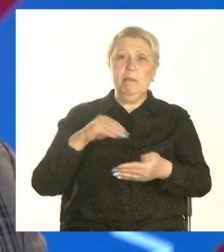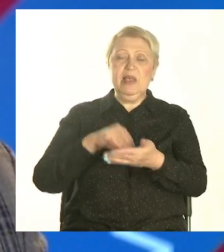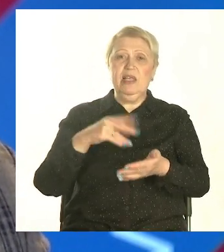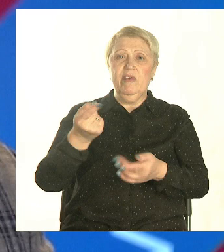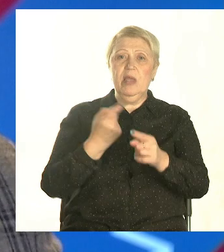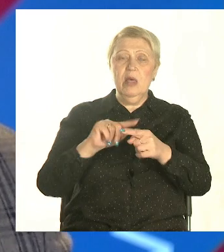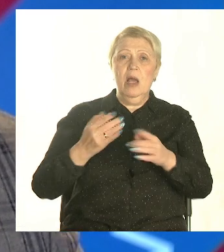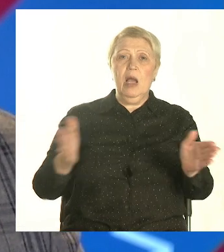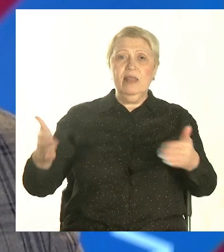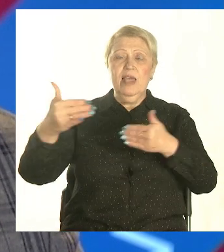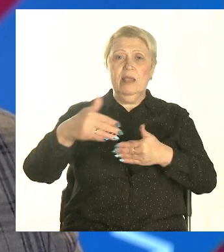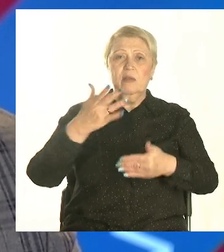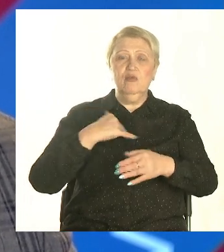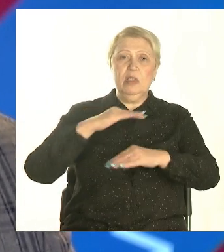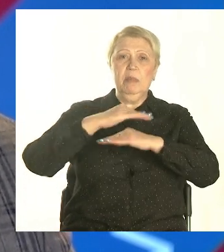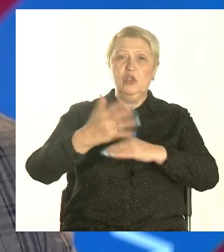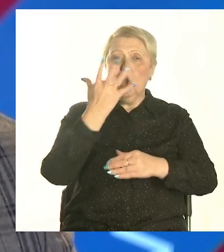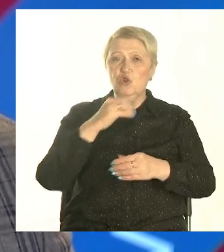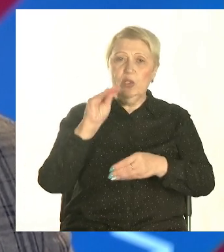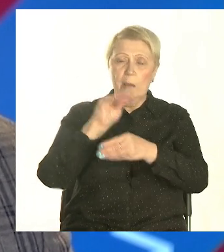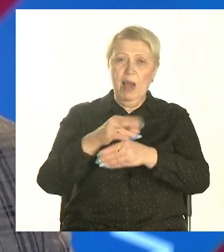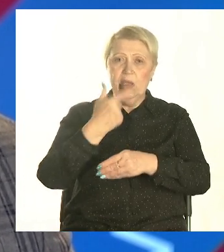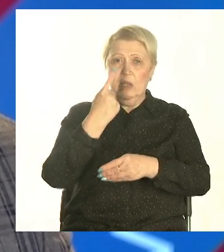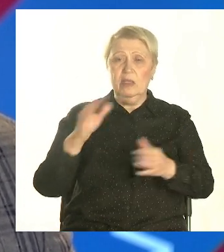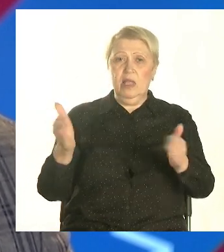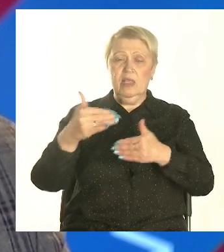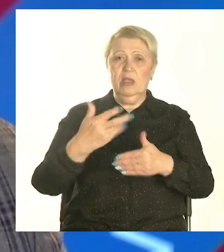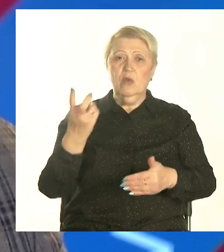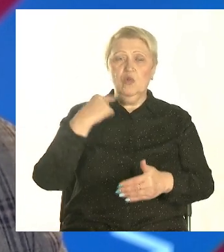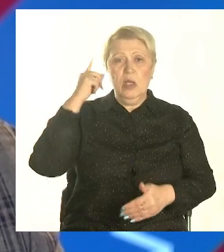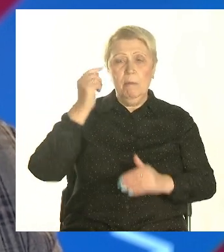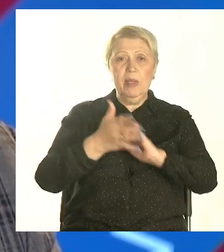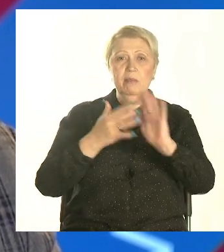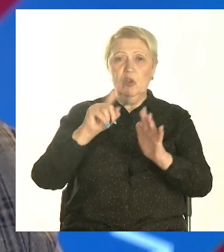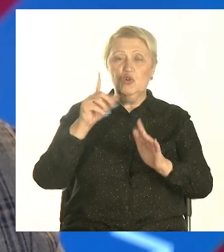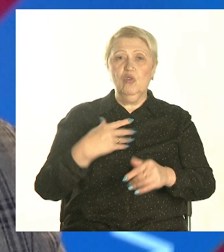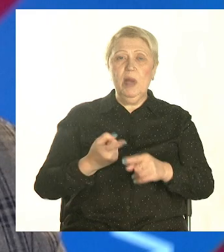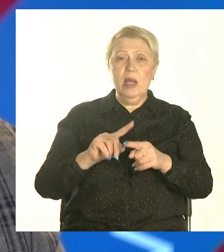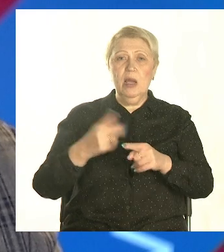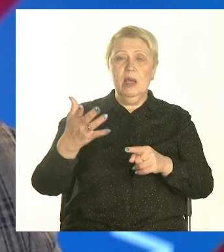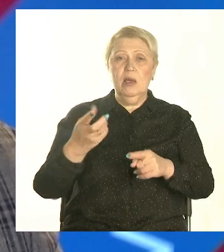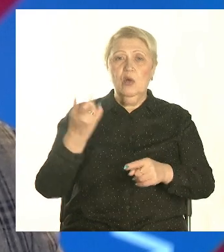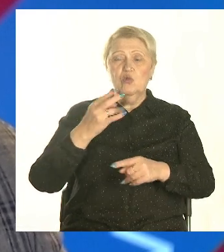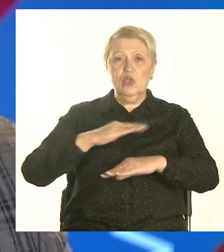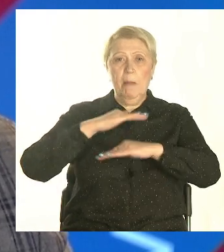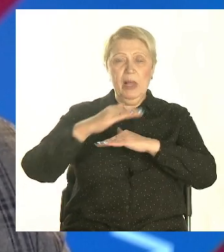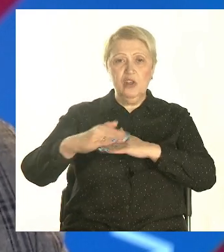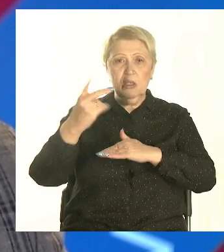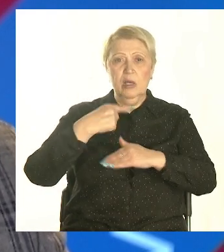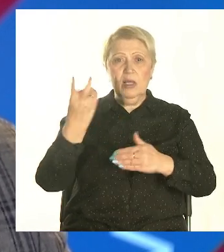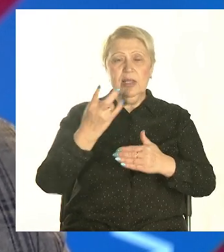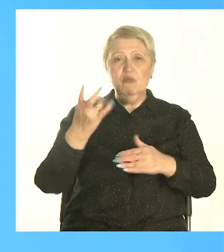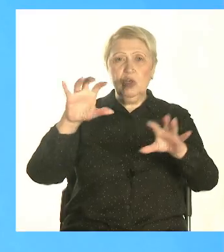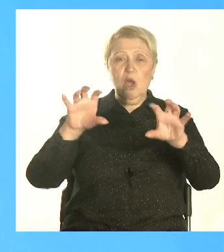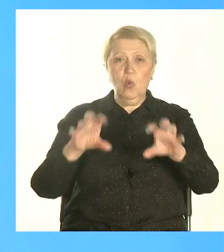на общих собраниях решения соответствующие, нужно понимать, чтобы эта площадка обрела законный статус,